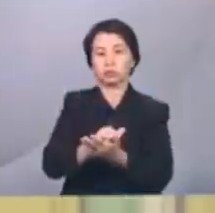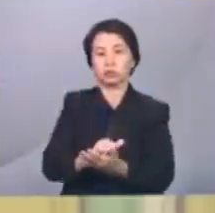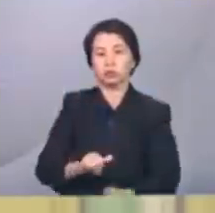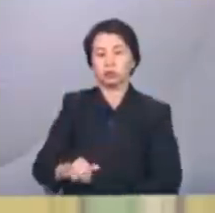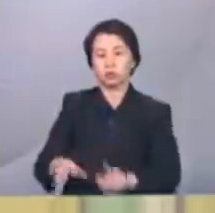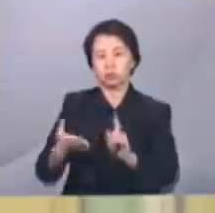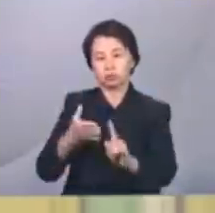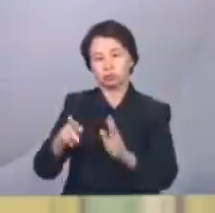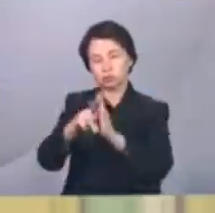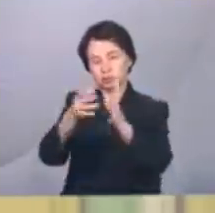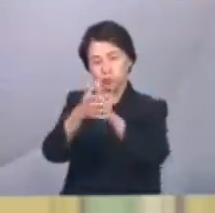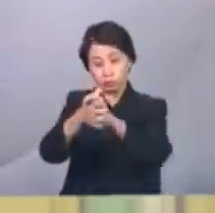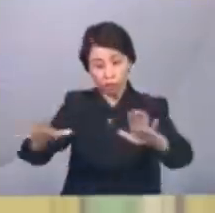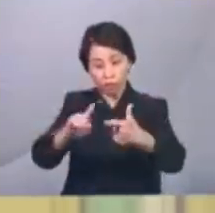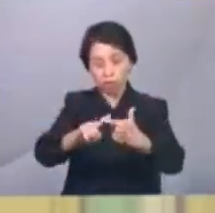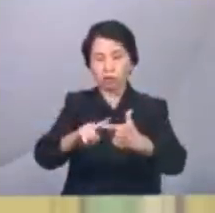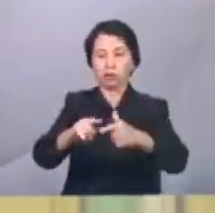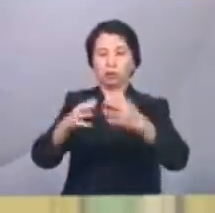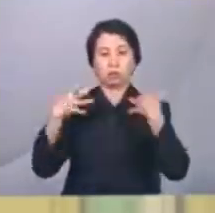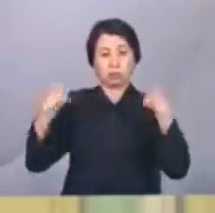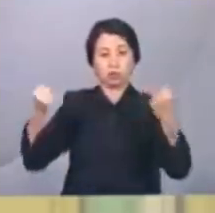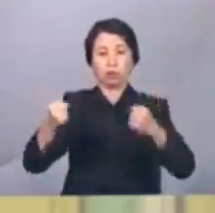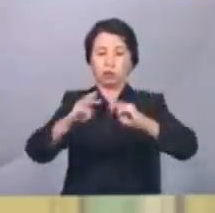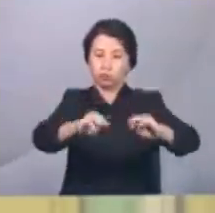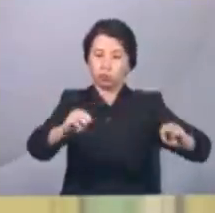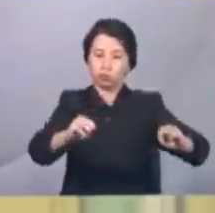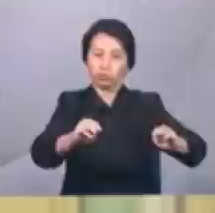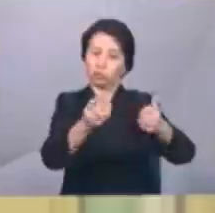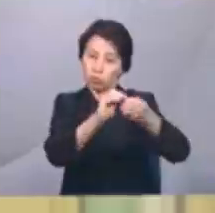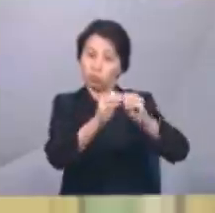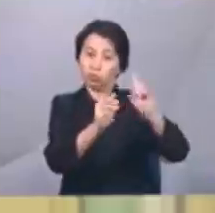aspek keselamatan dan kesihatan murid mesti diutamakan.